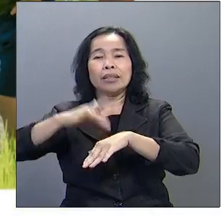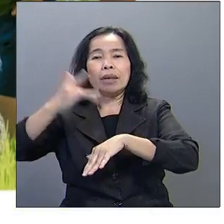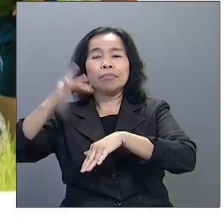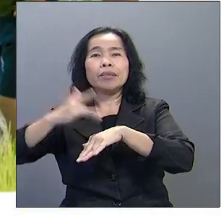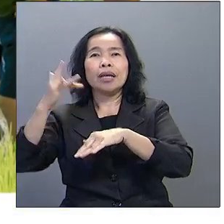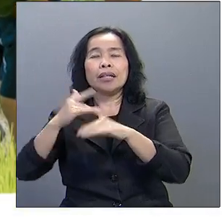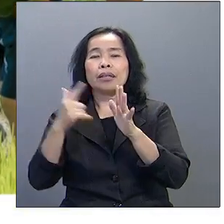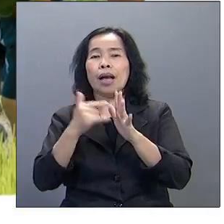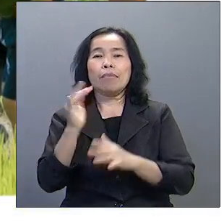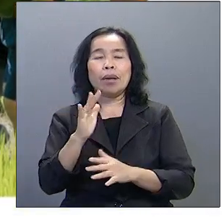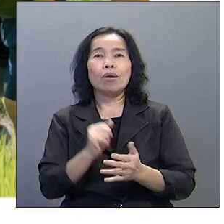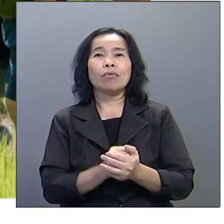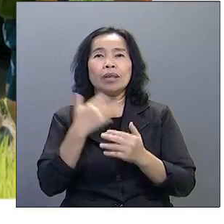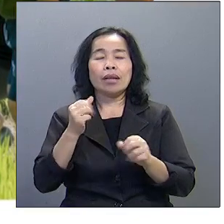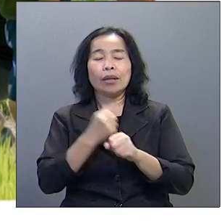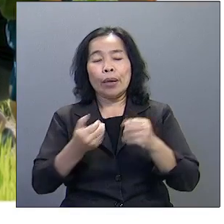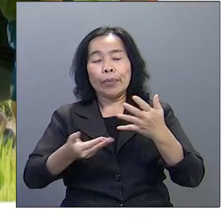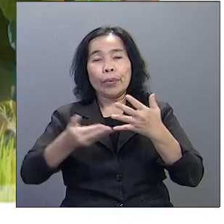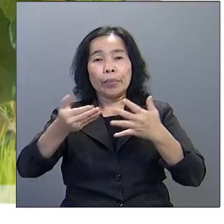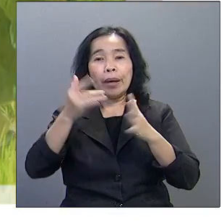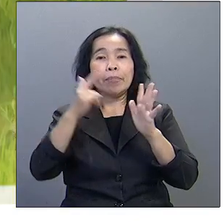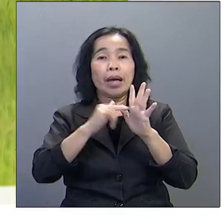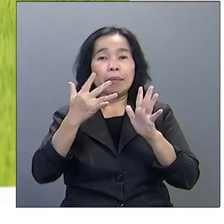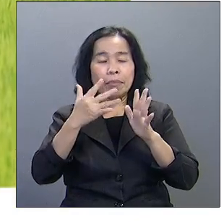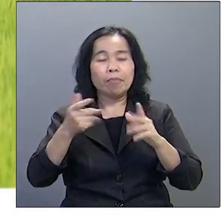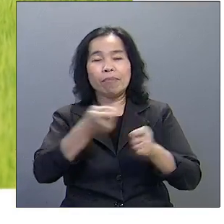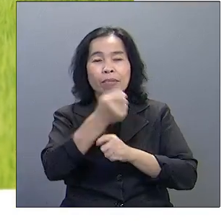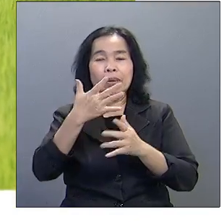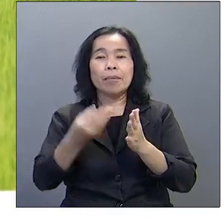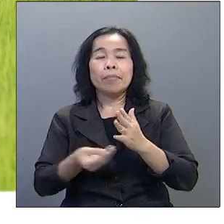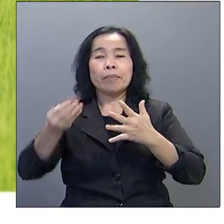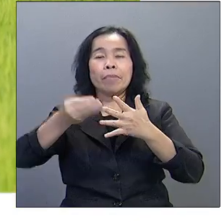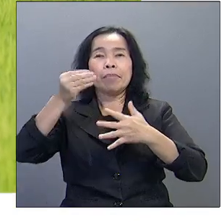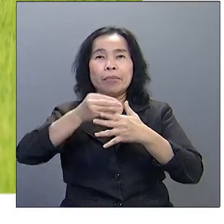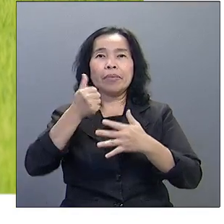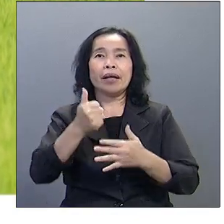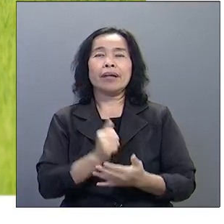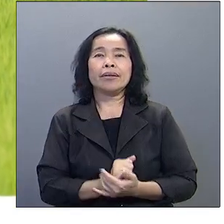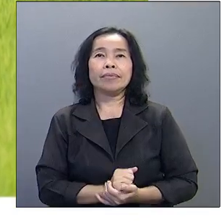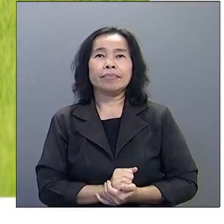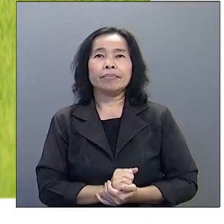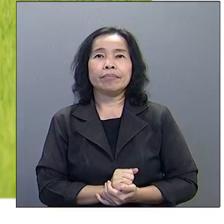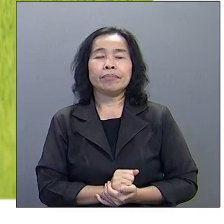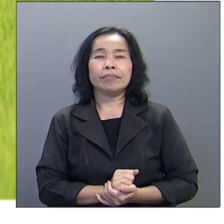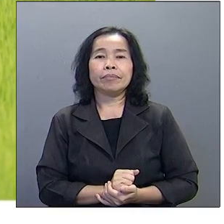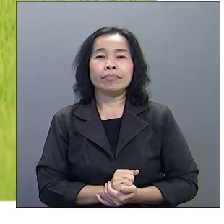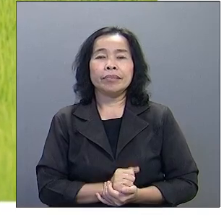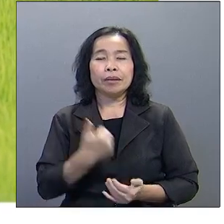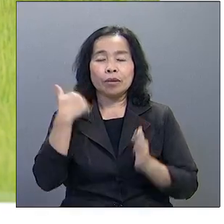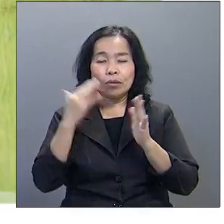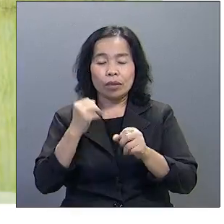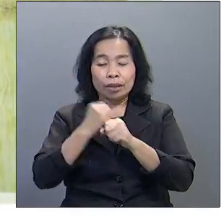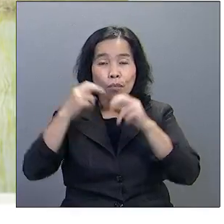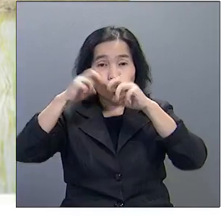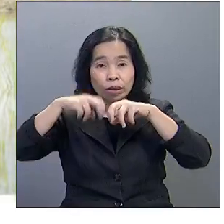สารก่อนครับแล้วก็ค่อยยกระดับจากปอดสารให้เป็นเอ่ออินทรีย์ให้ได้อย่างเงี้ยครับครับแล้วก็มีนักวิจัยมา